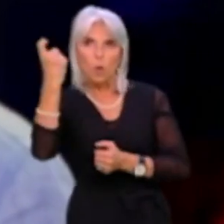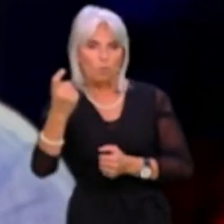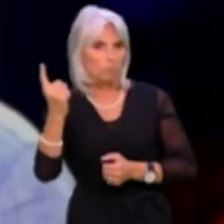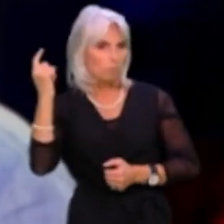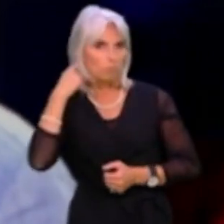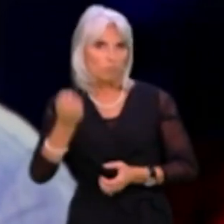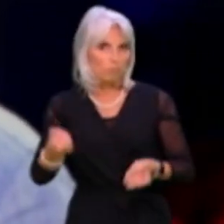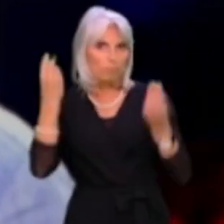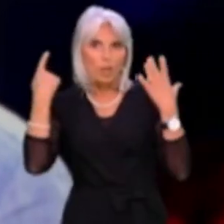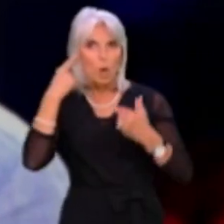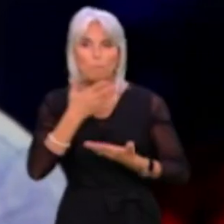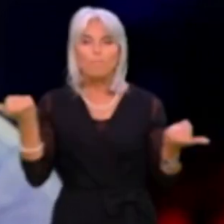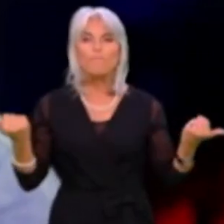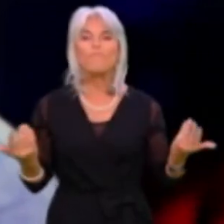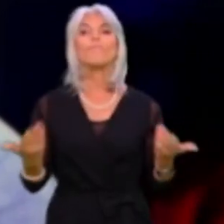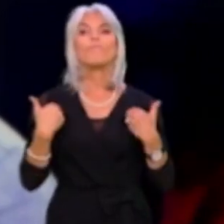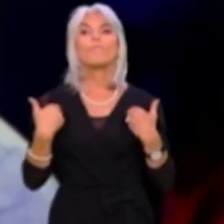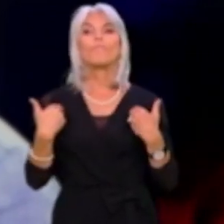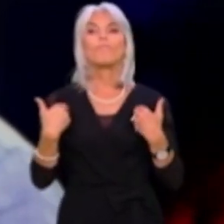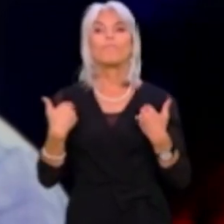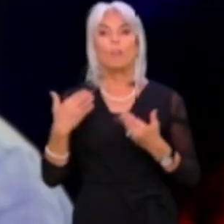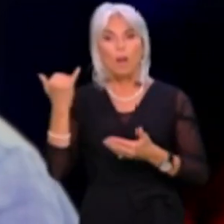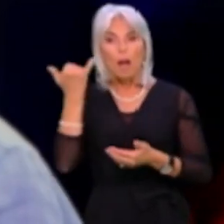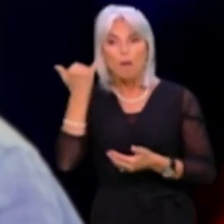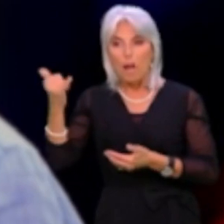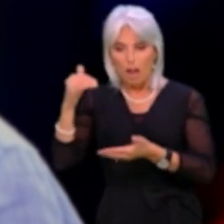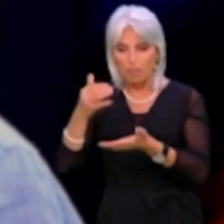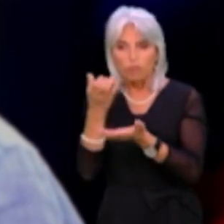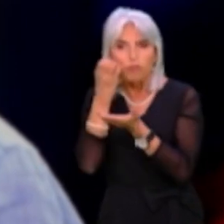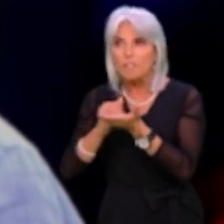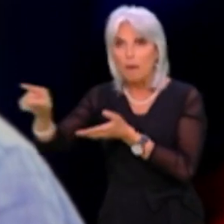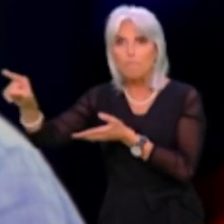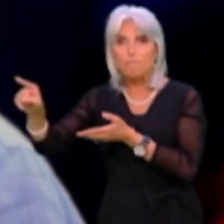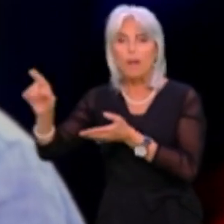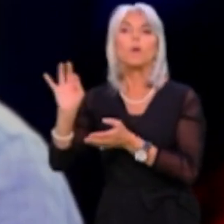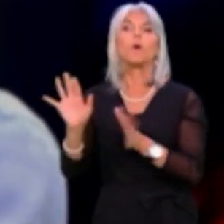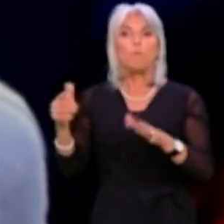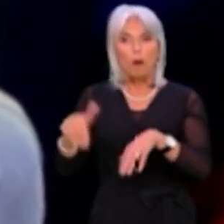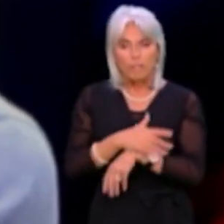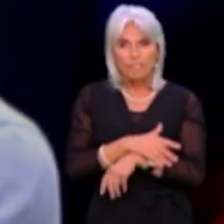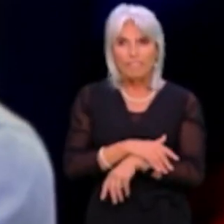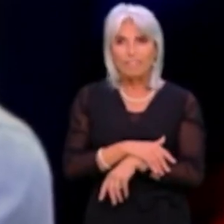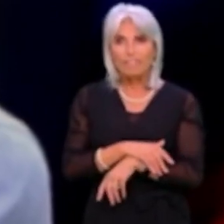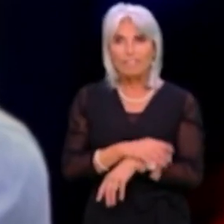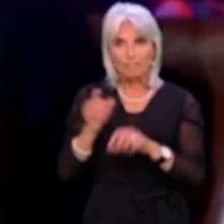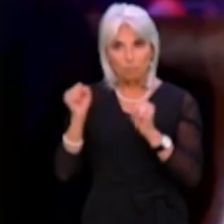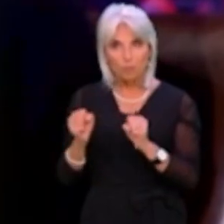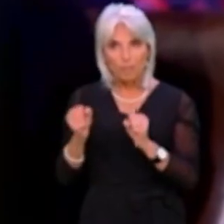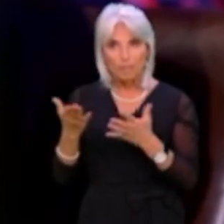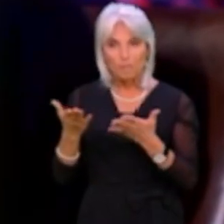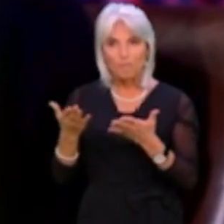pas. Et donc, et on ne peut pas t'appeler si on t'appelle sur ton GSM, comment ça se passe, par exemple? Est-ce que c'est quelque